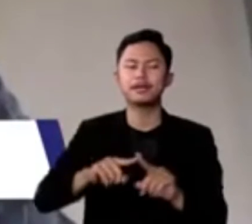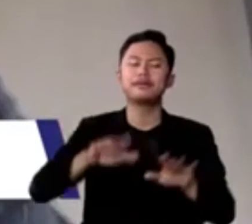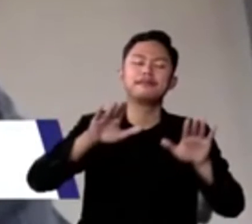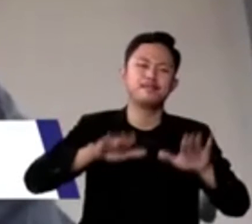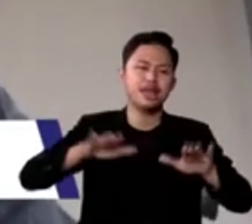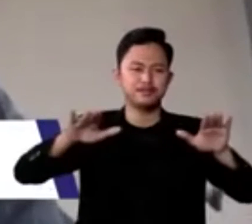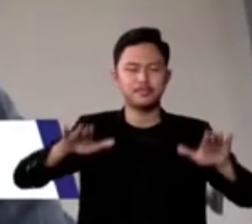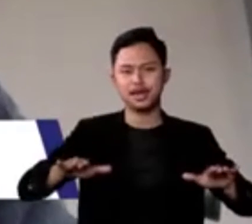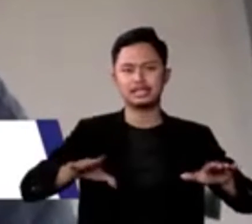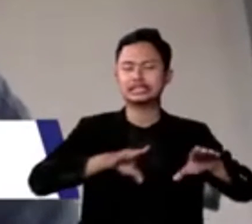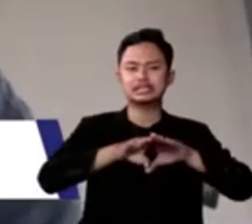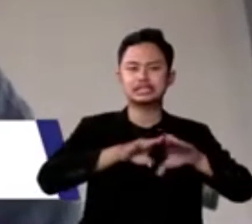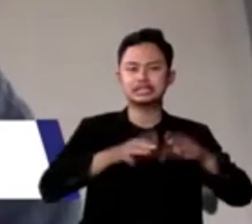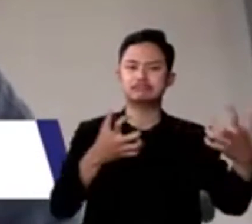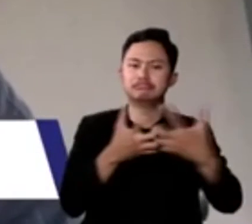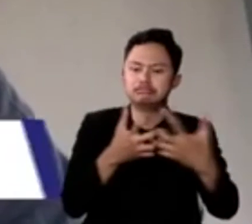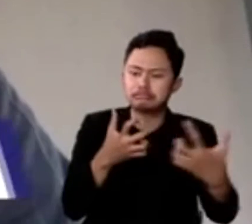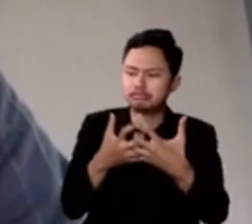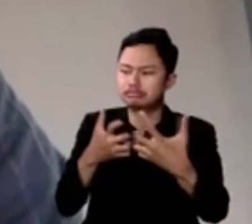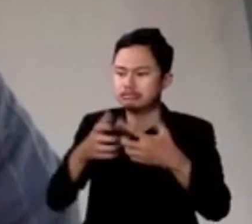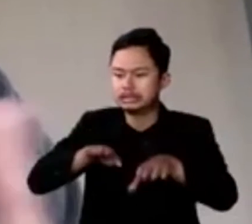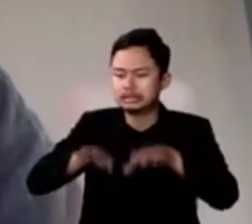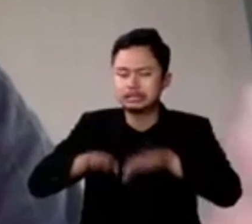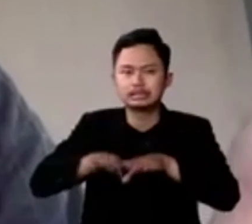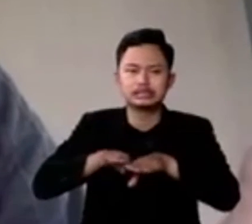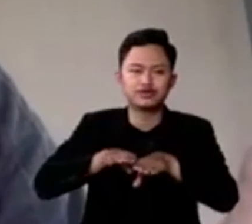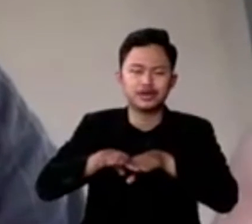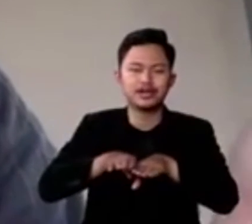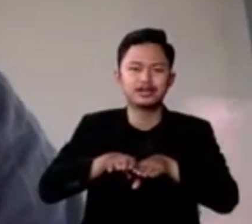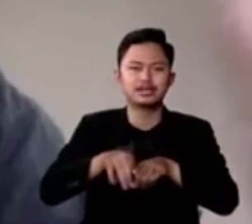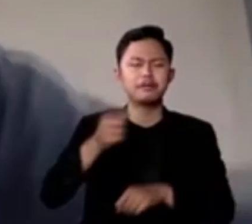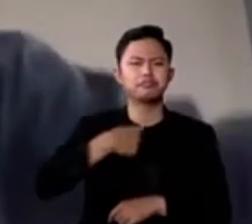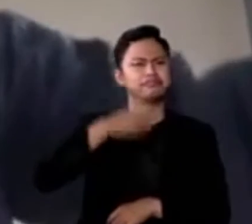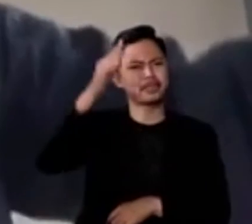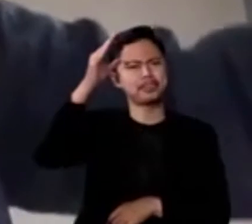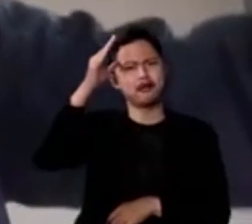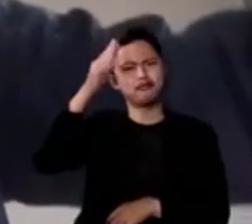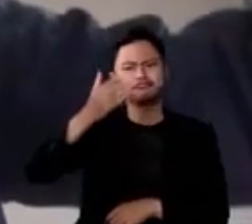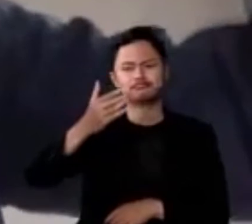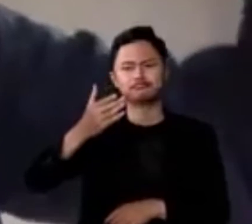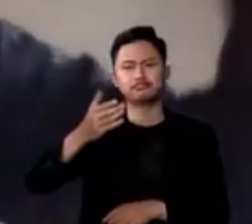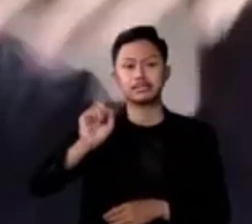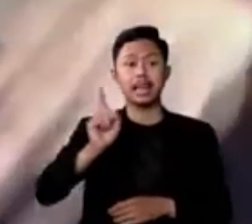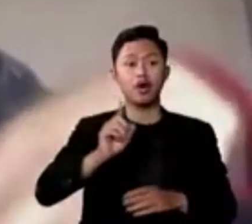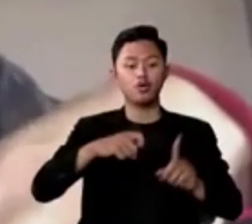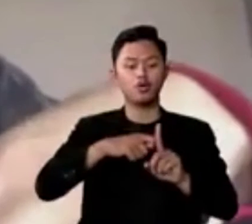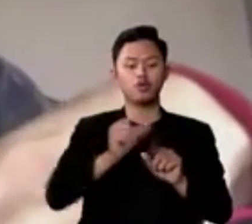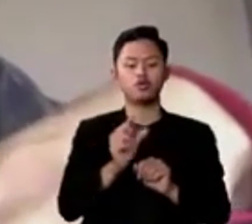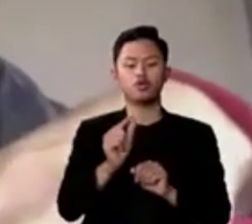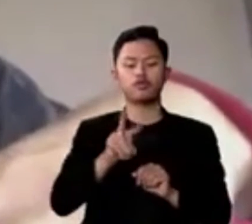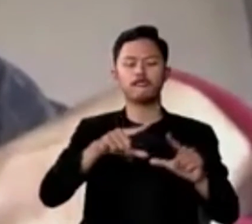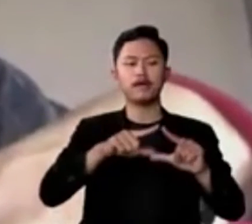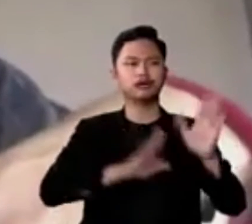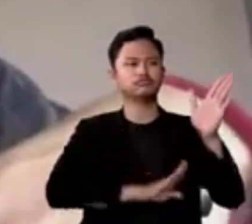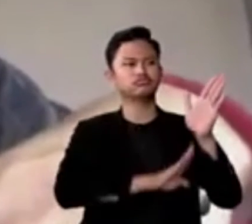akan pelan-pelan gitu aku juga belum tahu sebenarnya Jadi kalau misalnya kurvanya turun pun